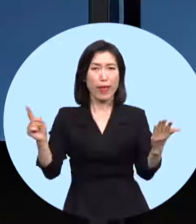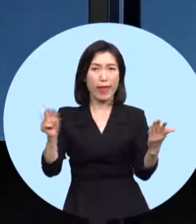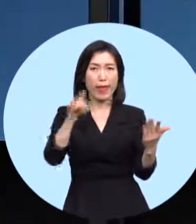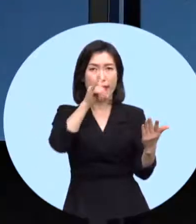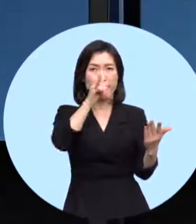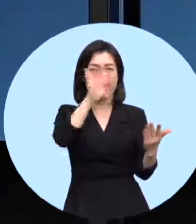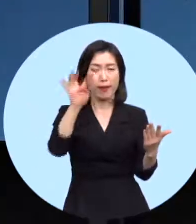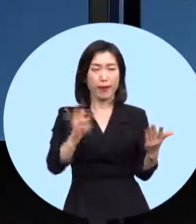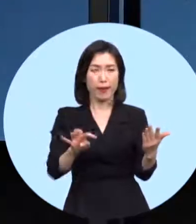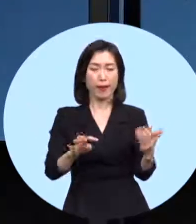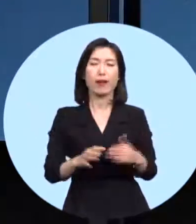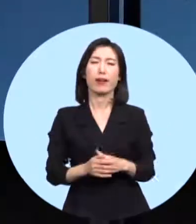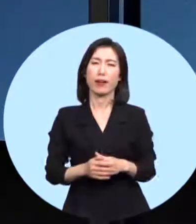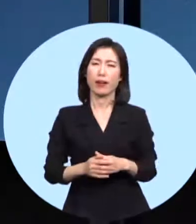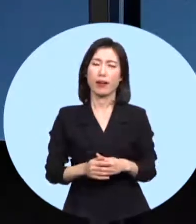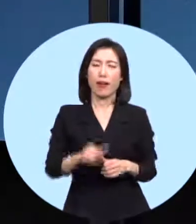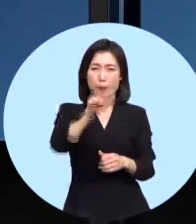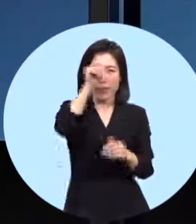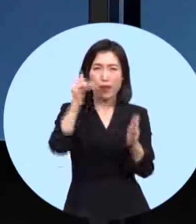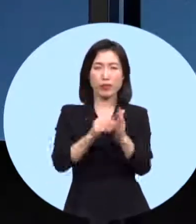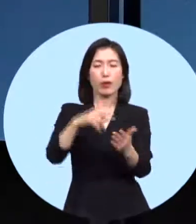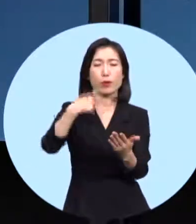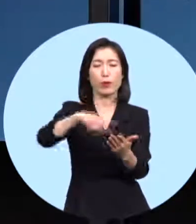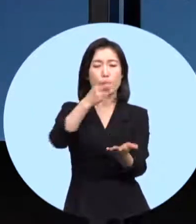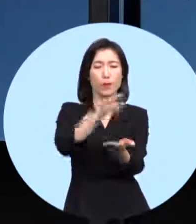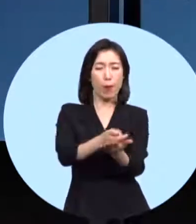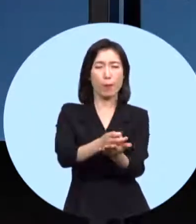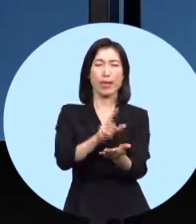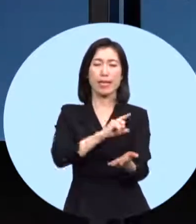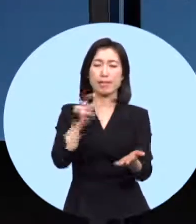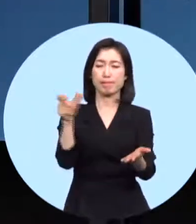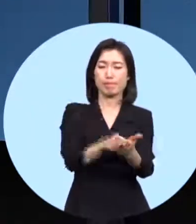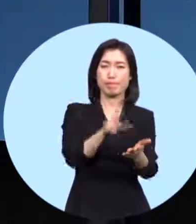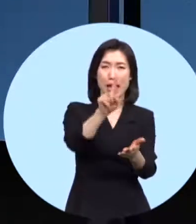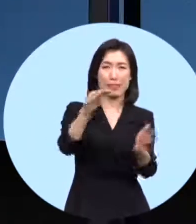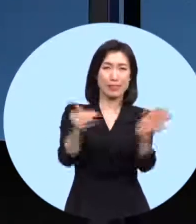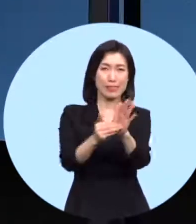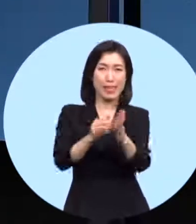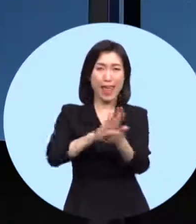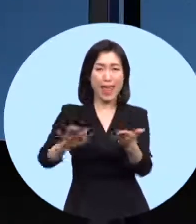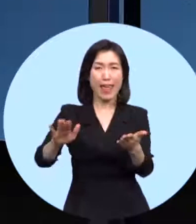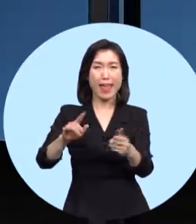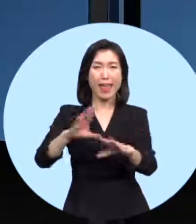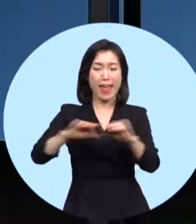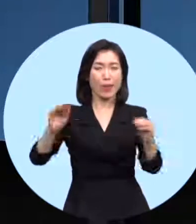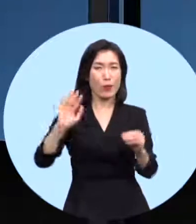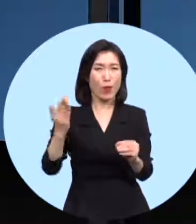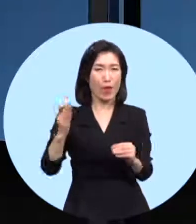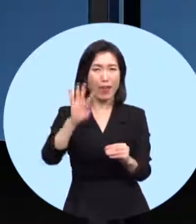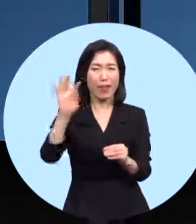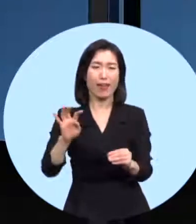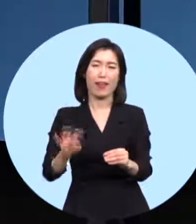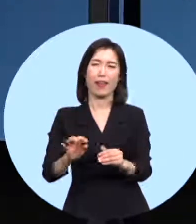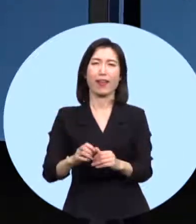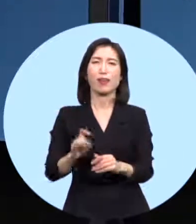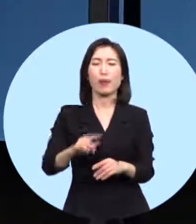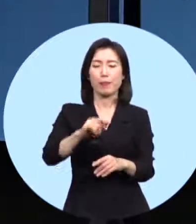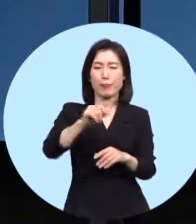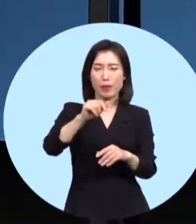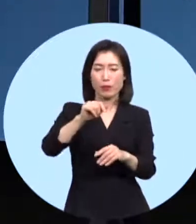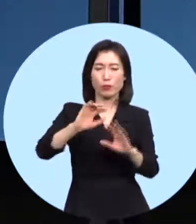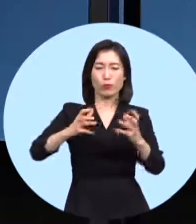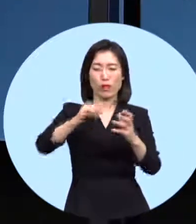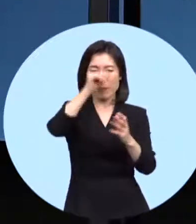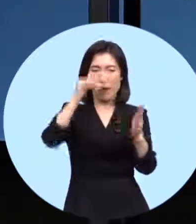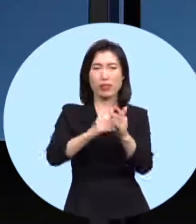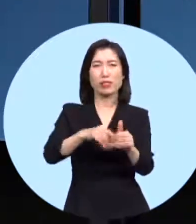싶습니다. 평생교육법에 이름만 넣는다고 해결이 될까 싶기도 하고요. 평생교육 시스템의 국가